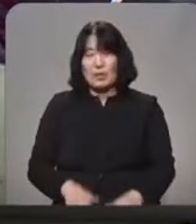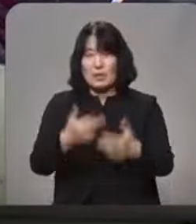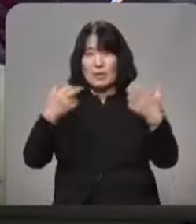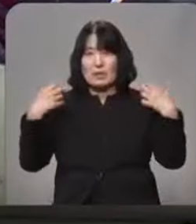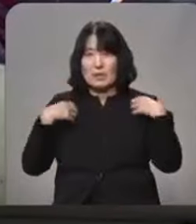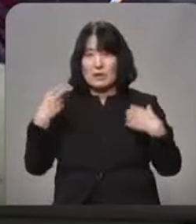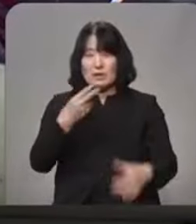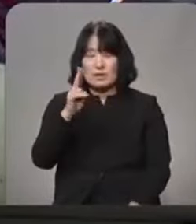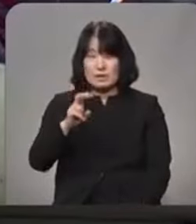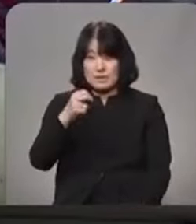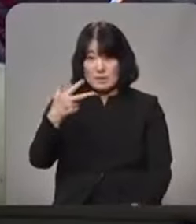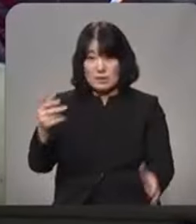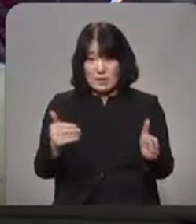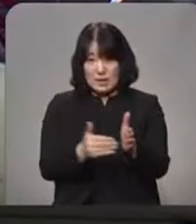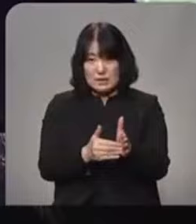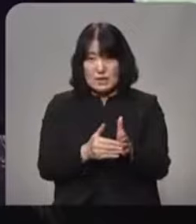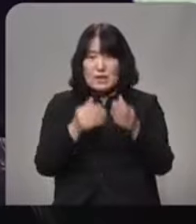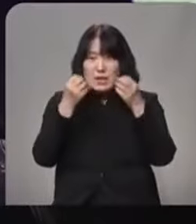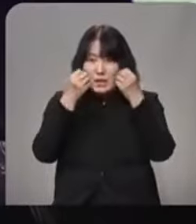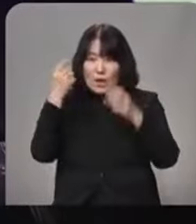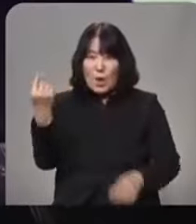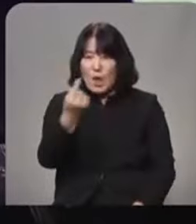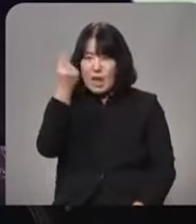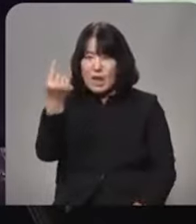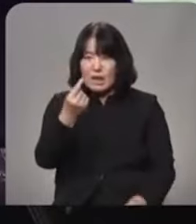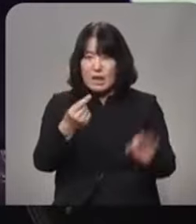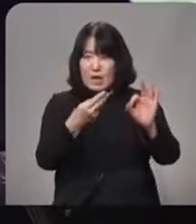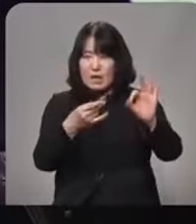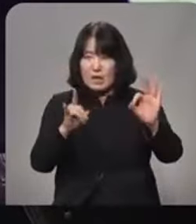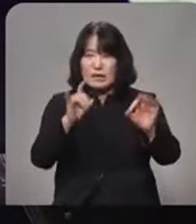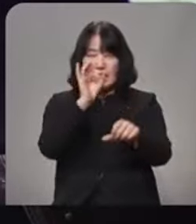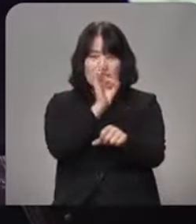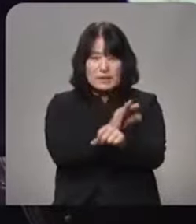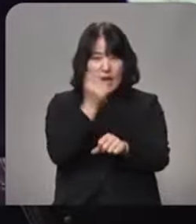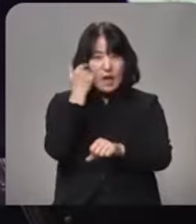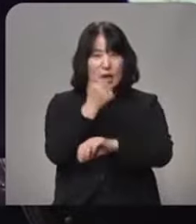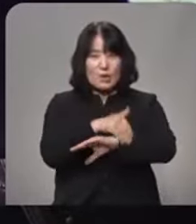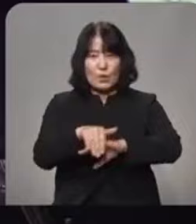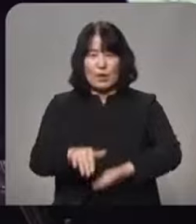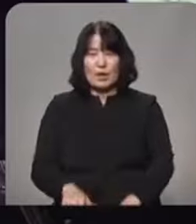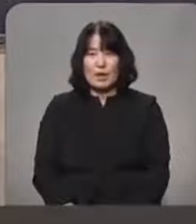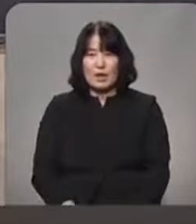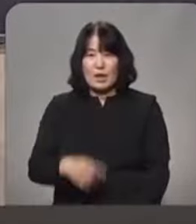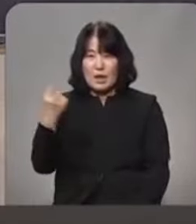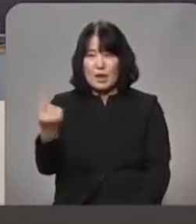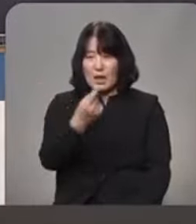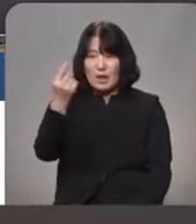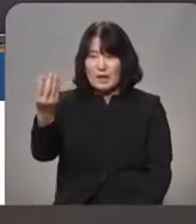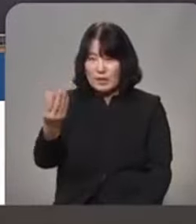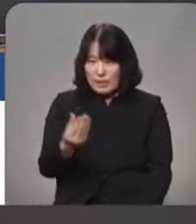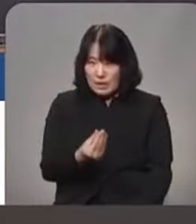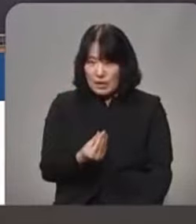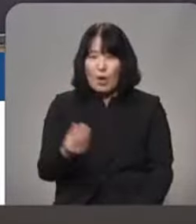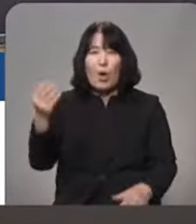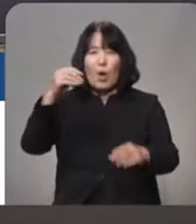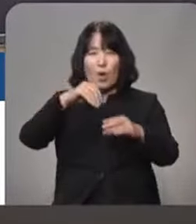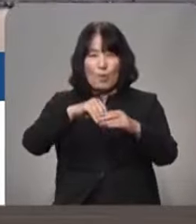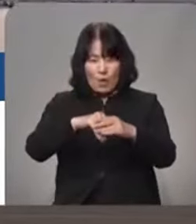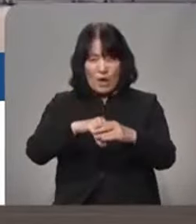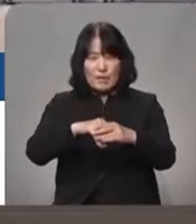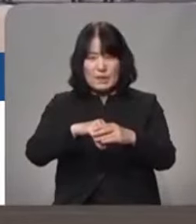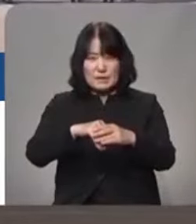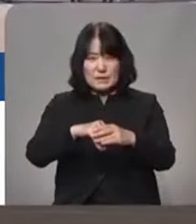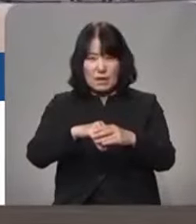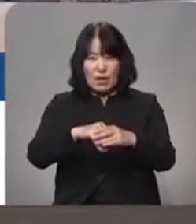오는 2027년까지 신규 헬기 10대를 도입할 계획입니다. 임차 헬기를 포함해서 그